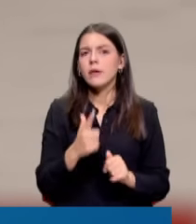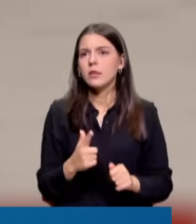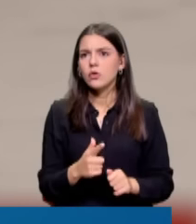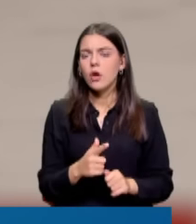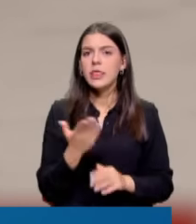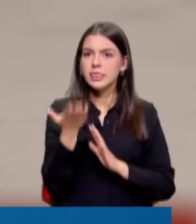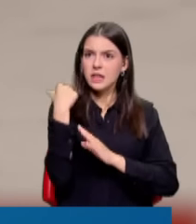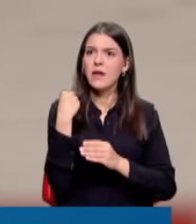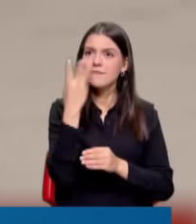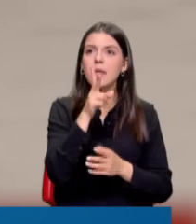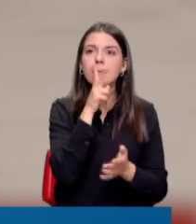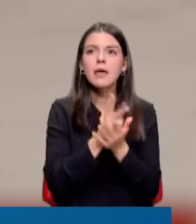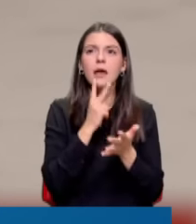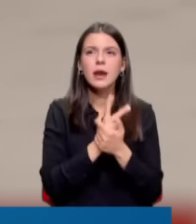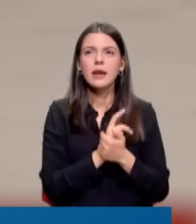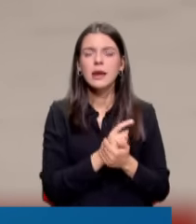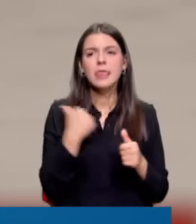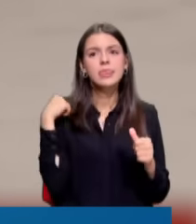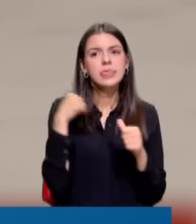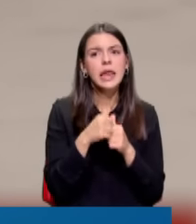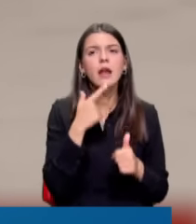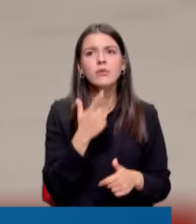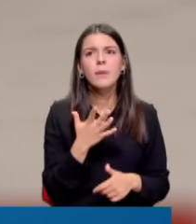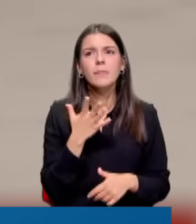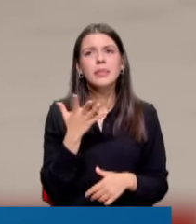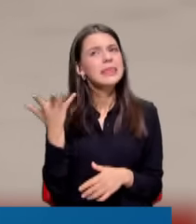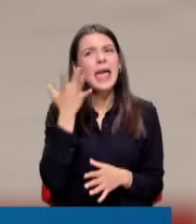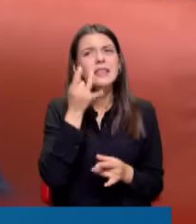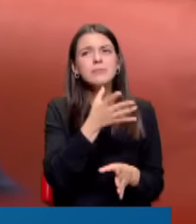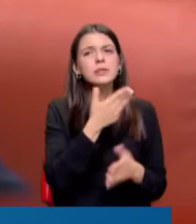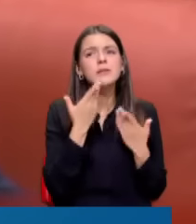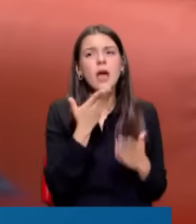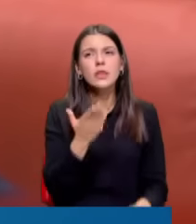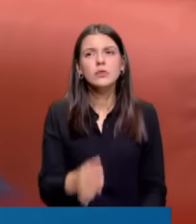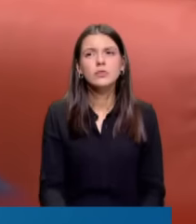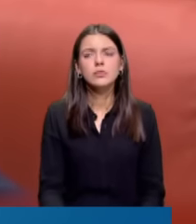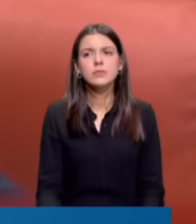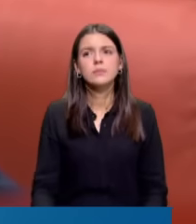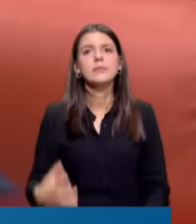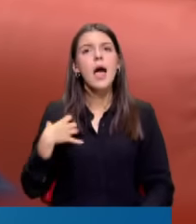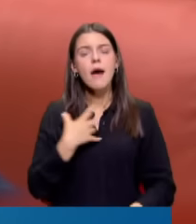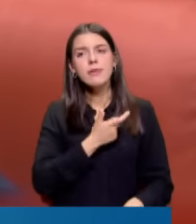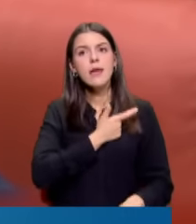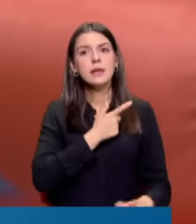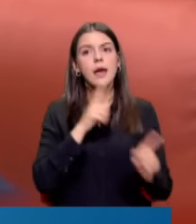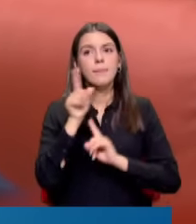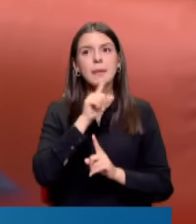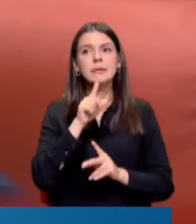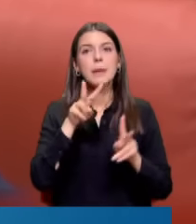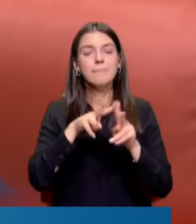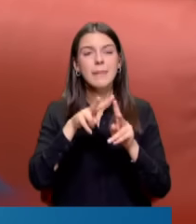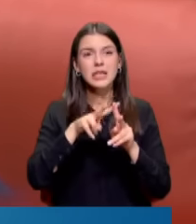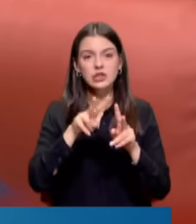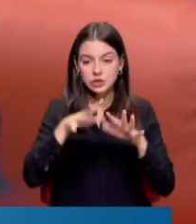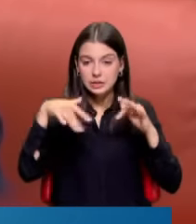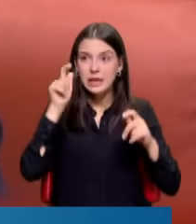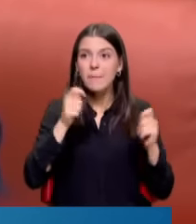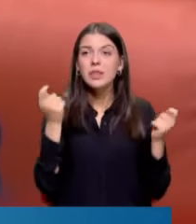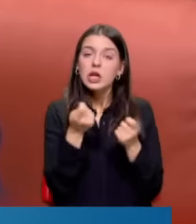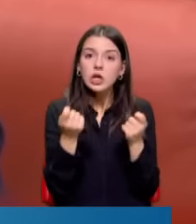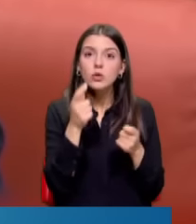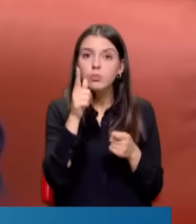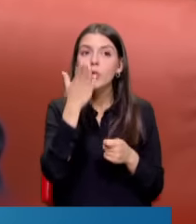verdiğim kararları tekrar ediyorum diyor. Ne tespitinden bahsediyorsun? Anayasa Mahkemesi meclisin yaptığı işlem yok hükmündedir diyor.